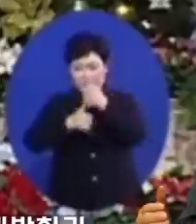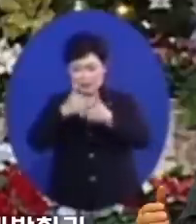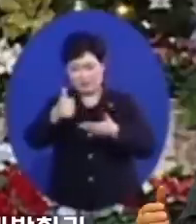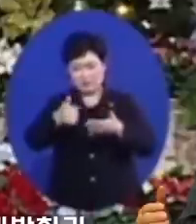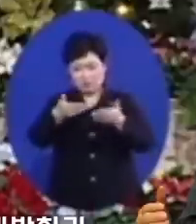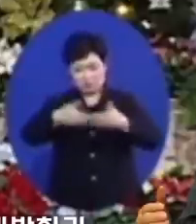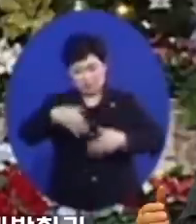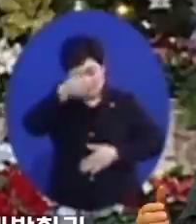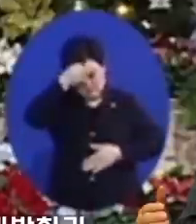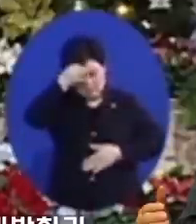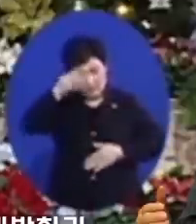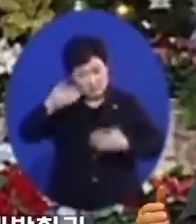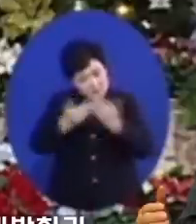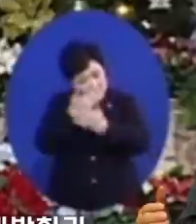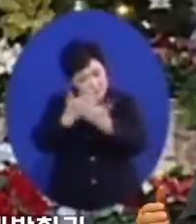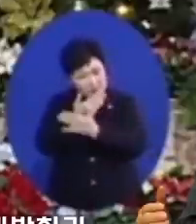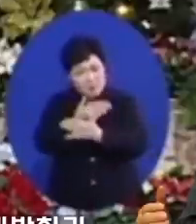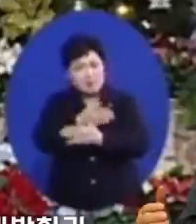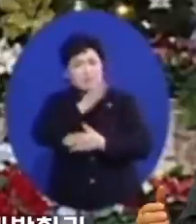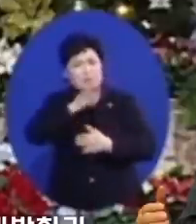개발하니까 역사적인